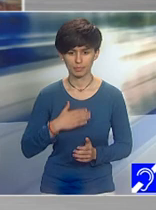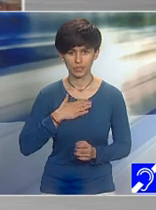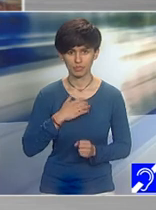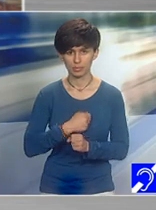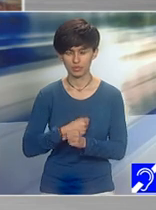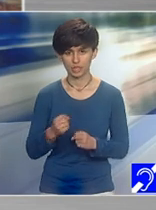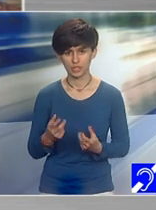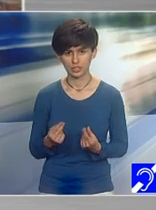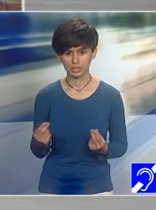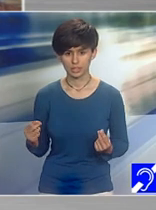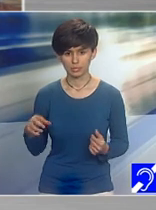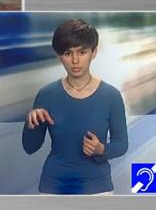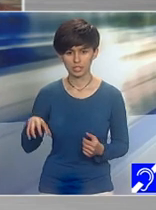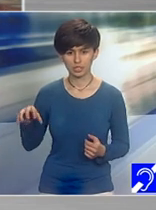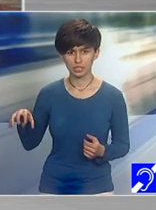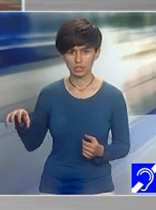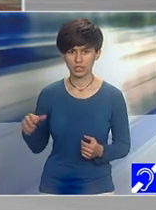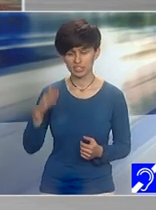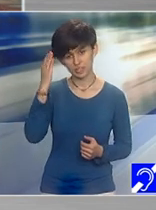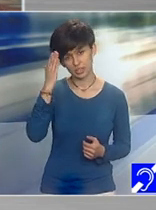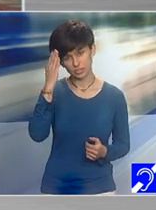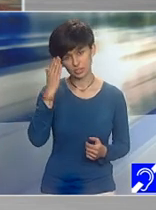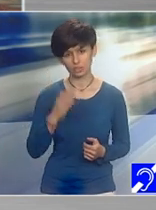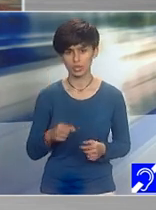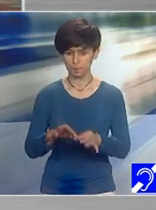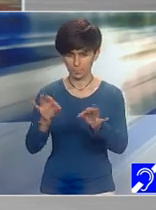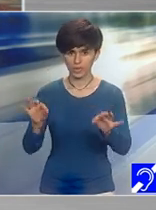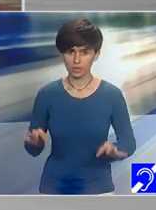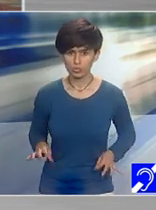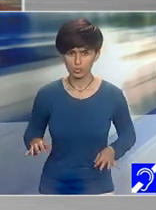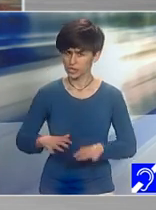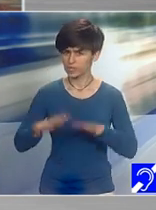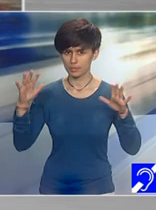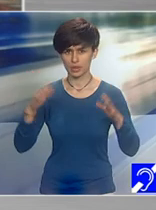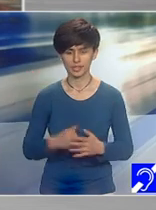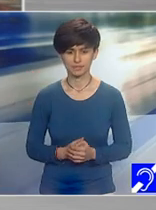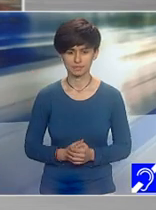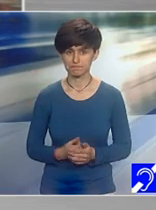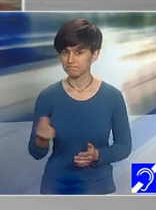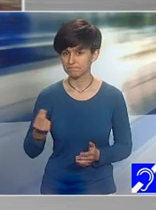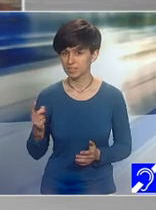foarte multe locații ca și școli cu curți mari. De ce să nu facem o mini piscină